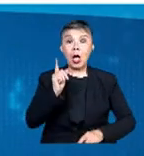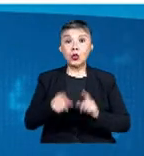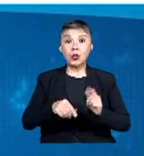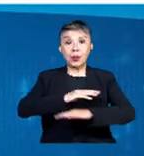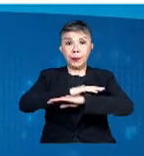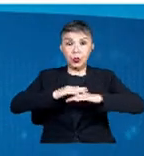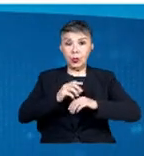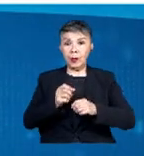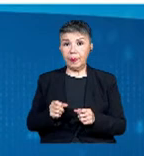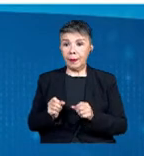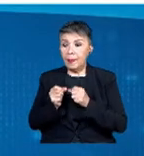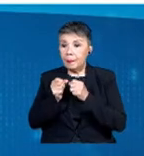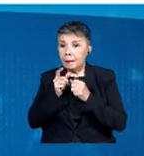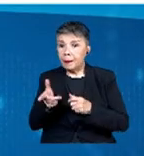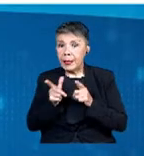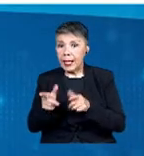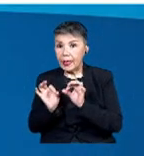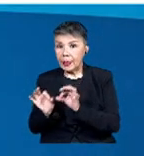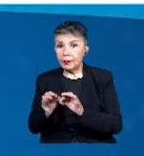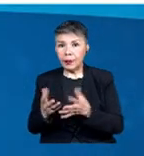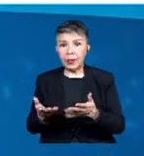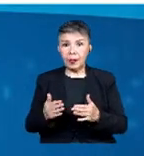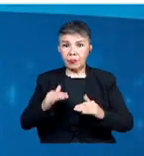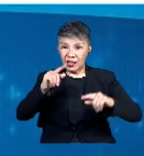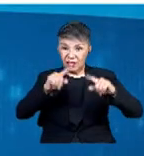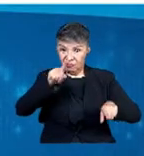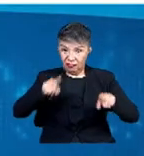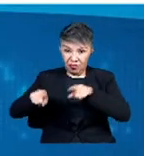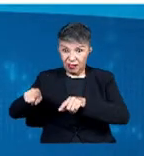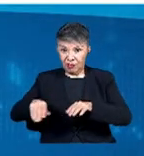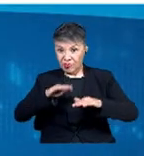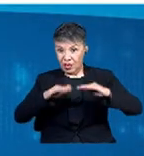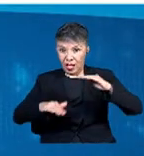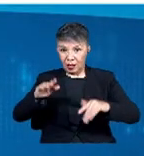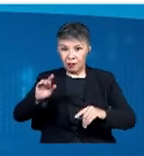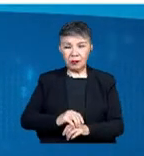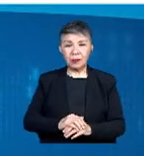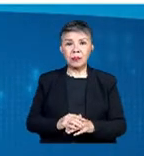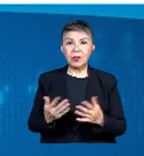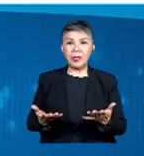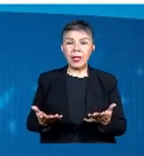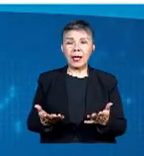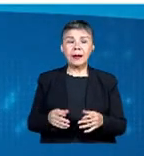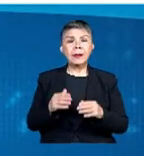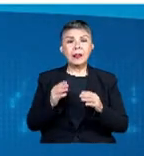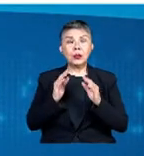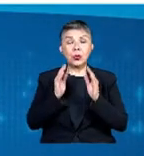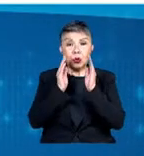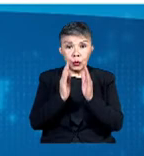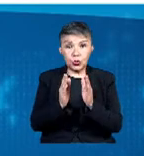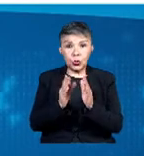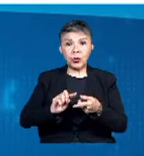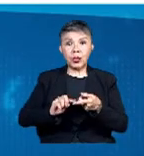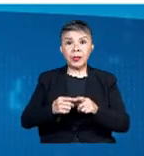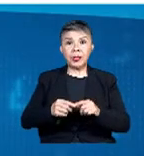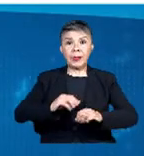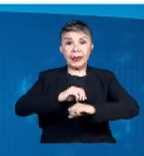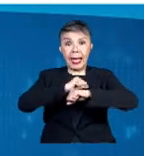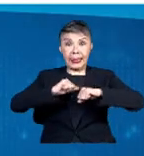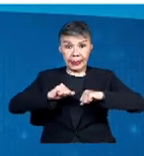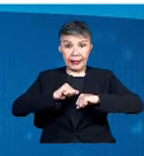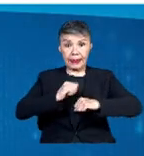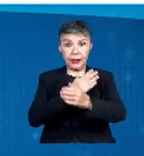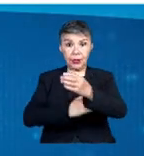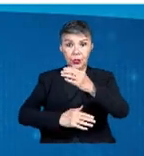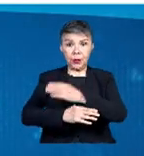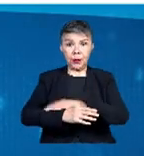tahu pembinaannya memang belum merata ya Mbak Angki ya, tapi lebih khususnya lagi nih untuk teman-teman atlet nih, apa